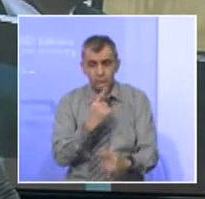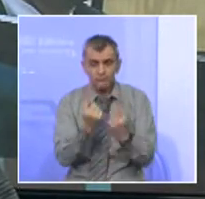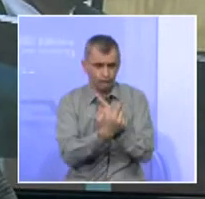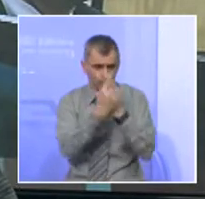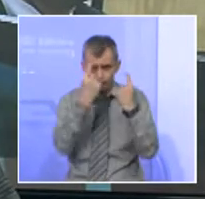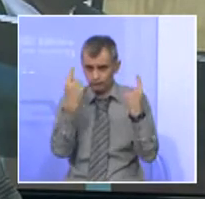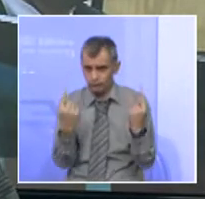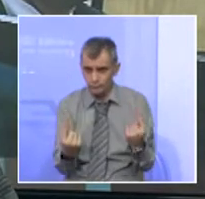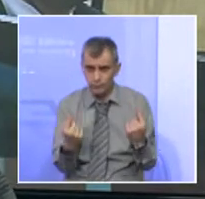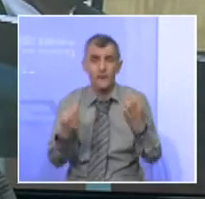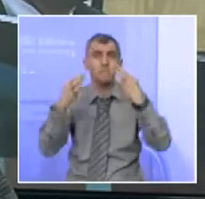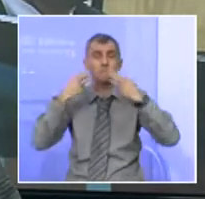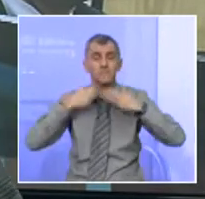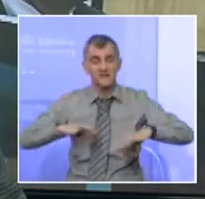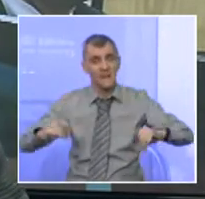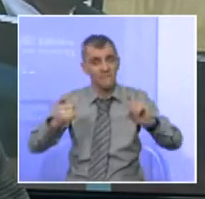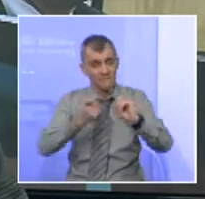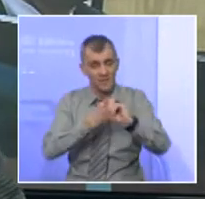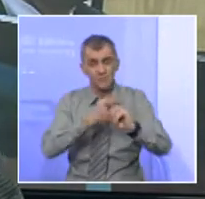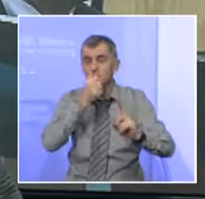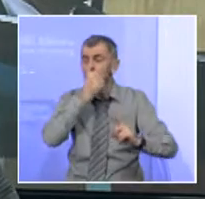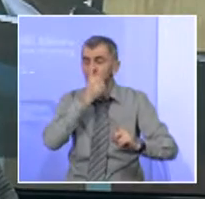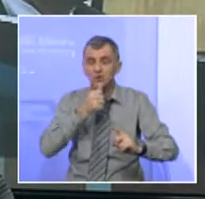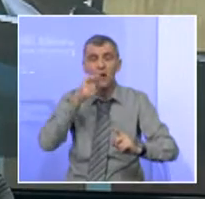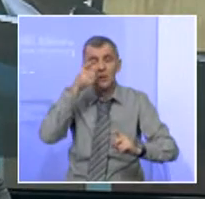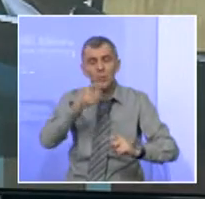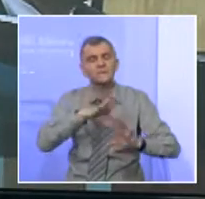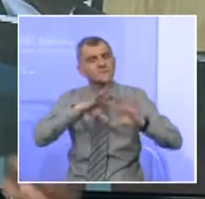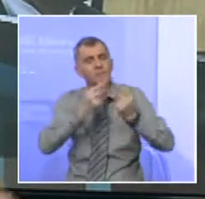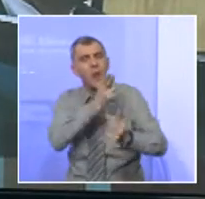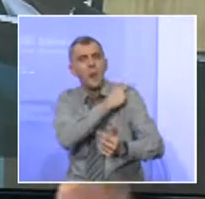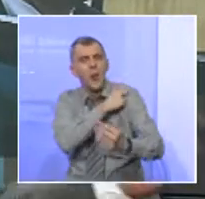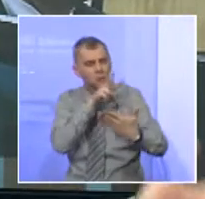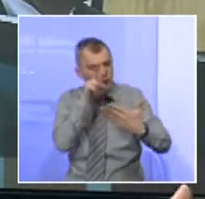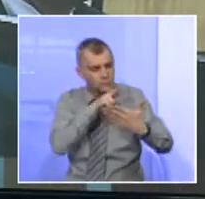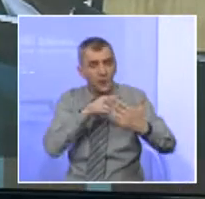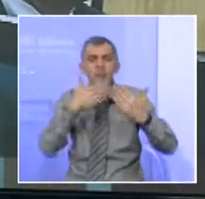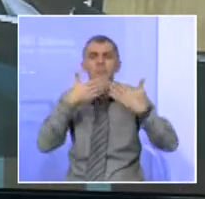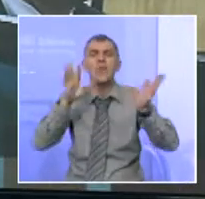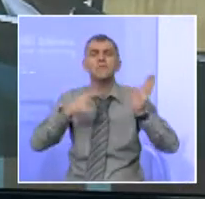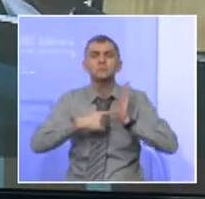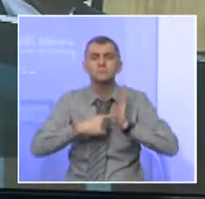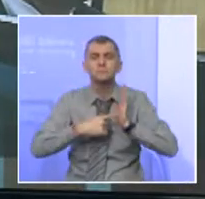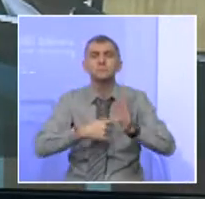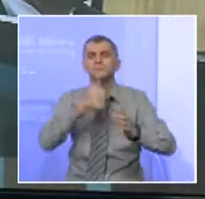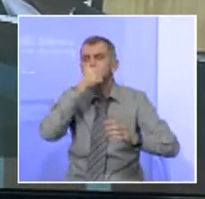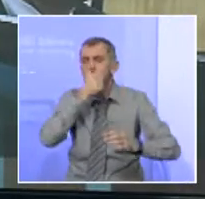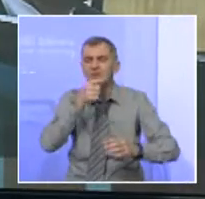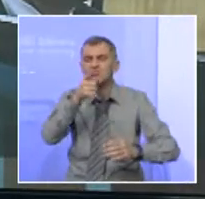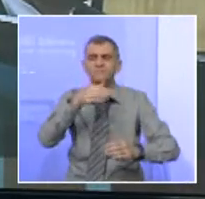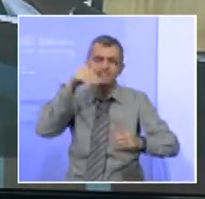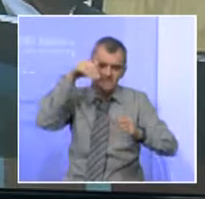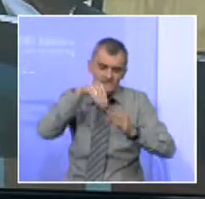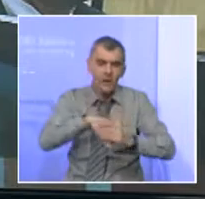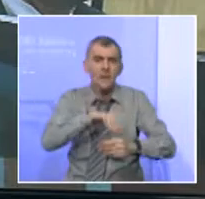postojanja predsjednika federacije šta su to sve nadležnosti javnosti, svima nama, šta su to stvarne i